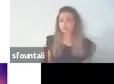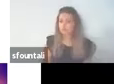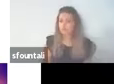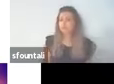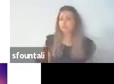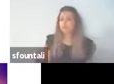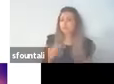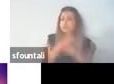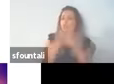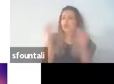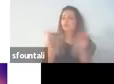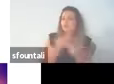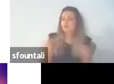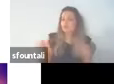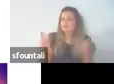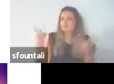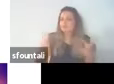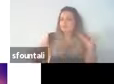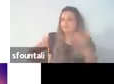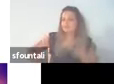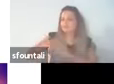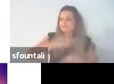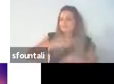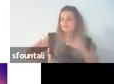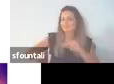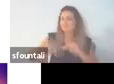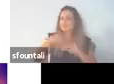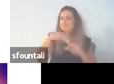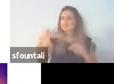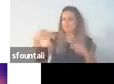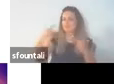Επομένως, πρέπει να μιλήσουμε για τη συνένεση και γι' αυτό ακριβώς